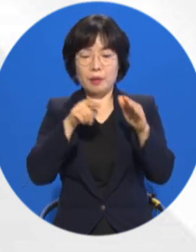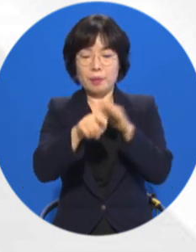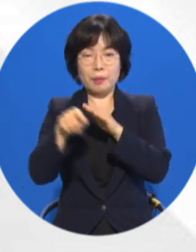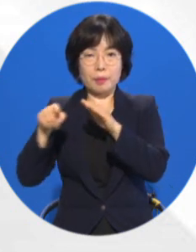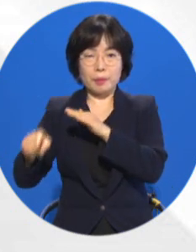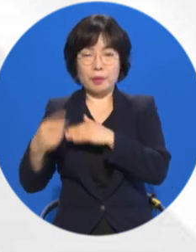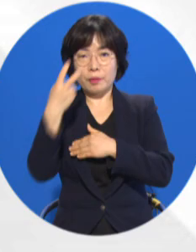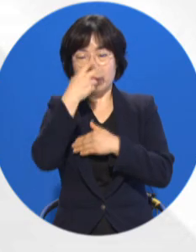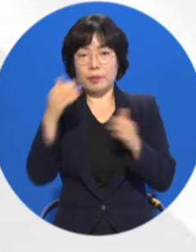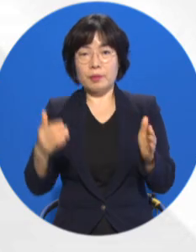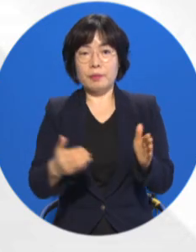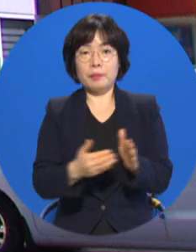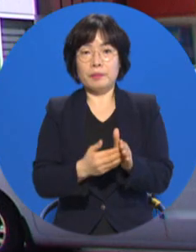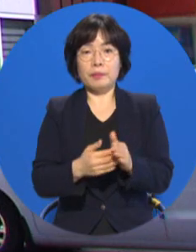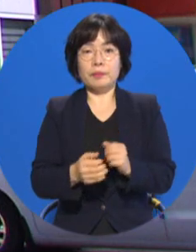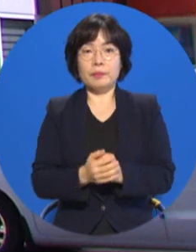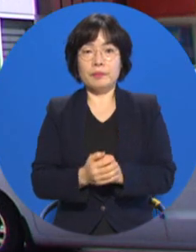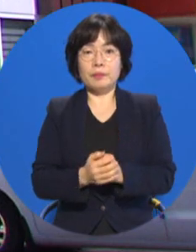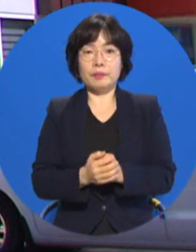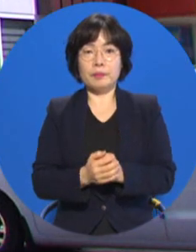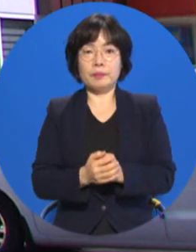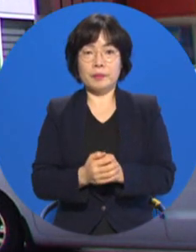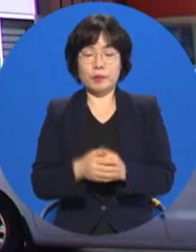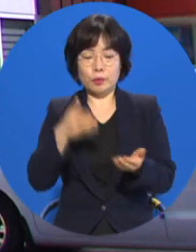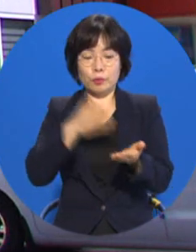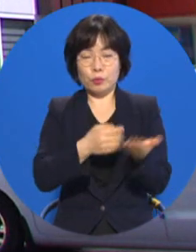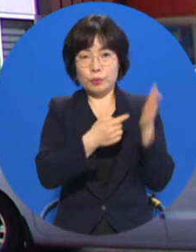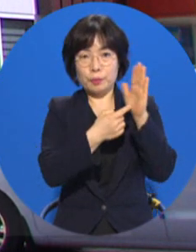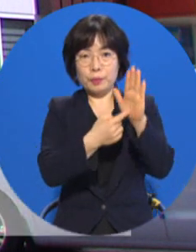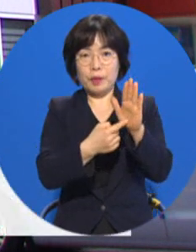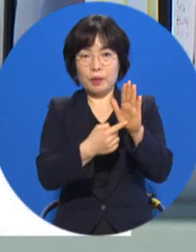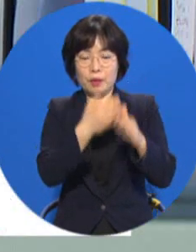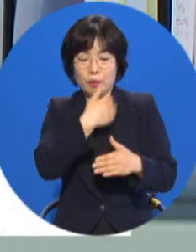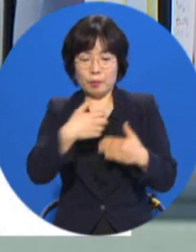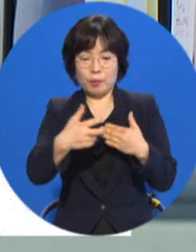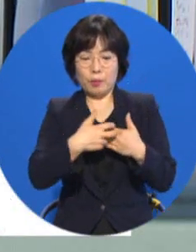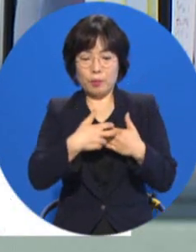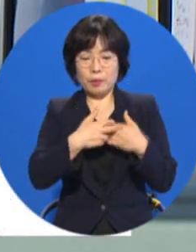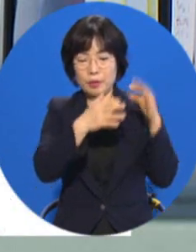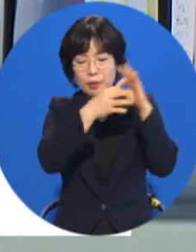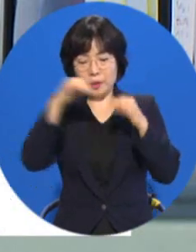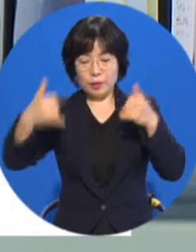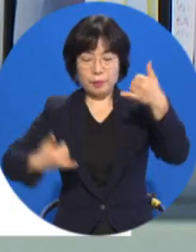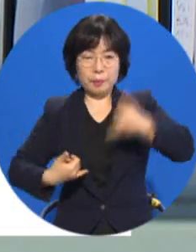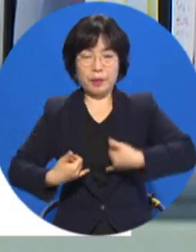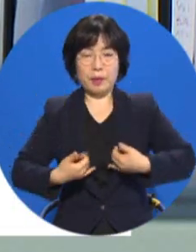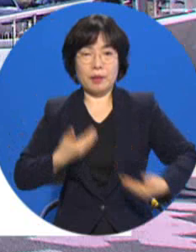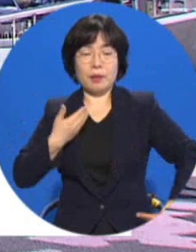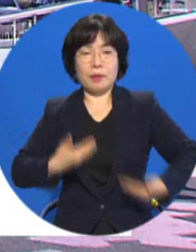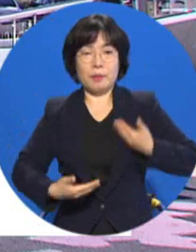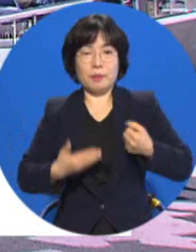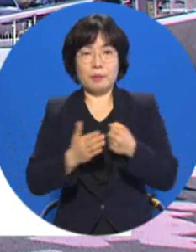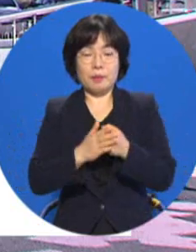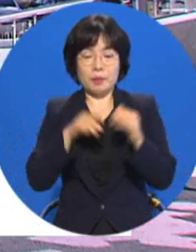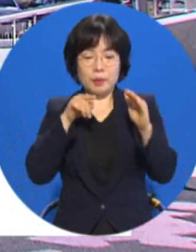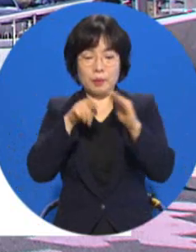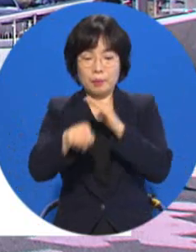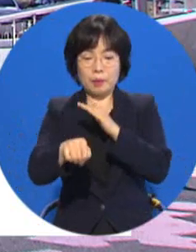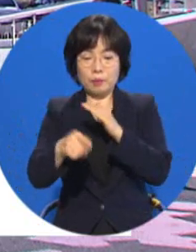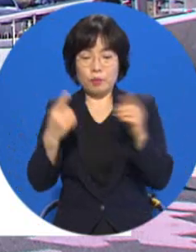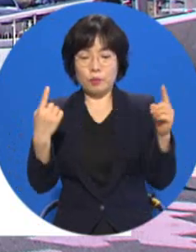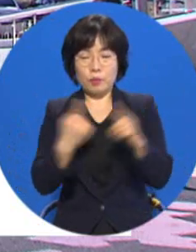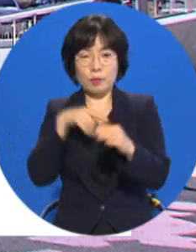것으로 조사됐습니다. 이 같은 사실이 알려지면서 보건소에는 하루 종일 문의 전화가 빗발쳤고